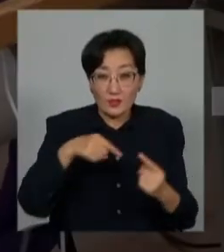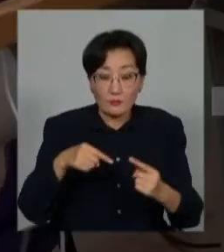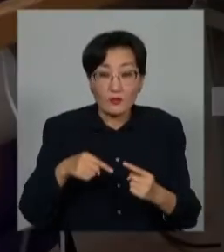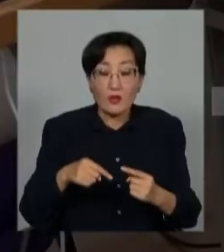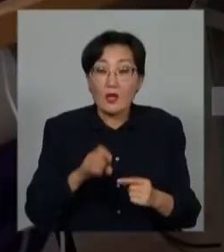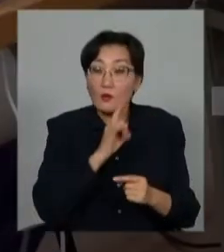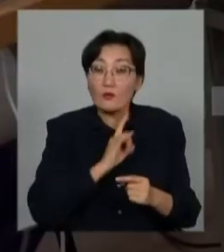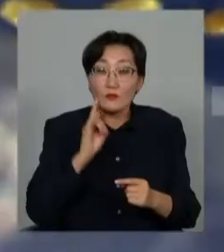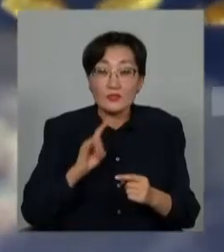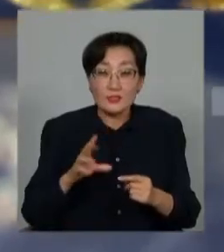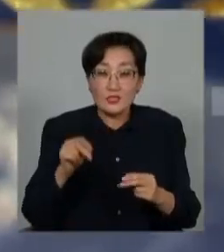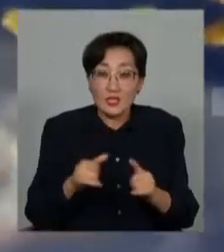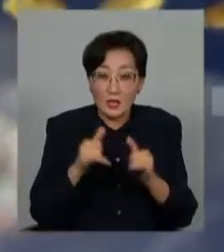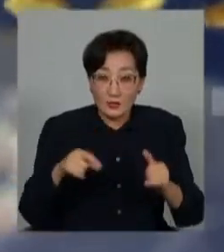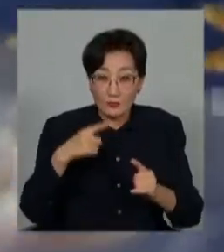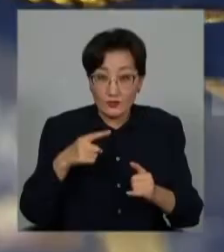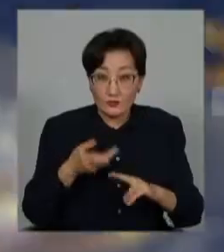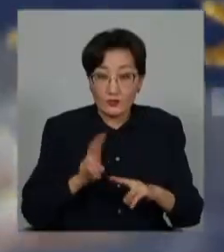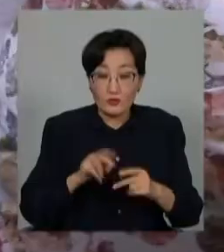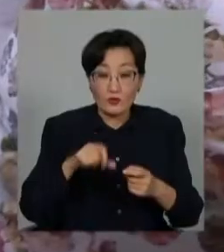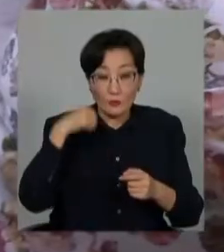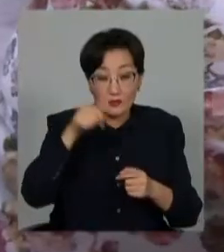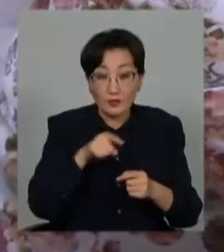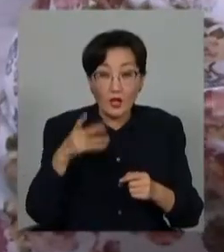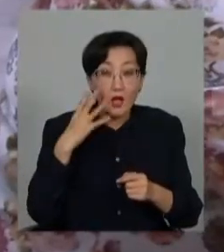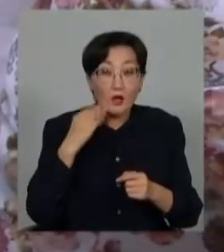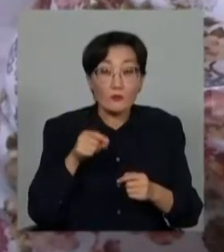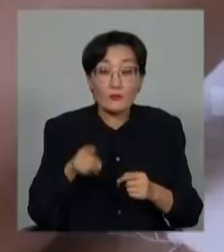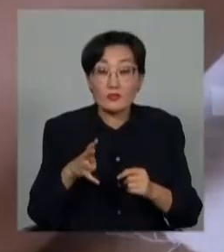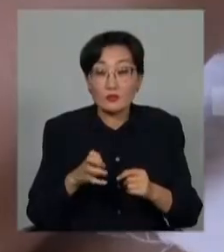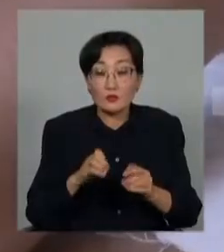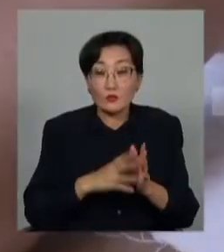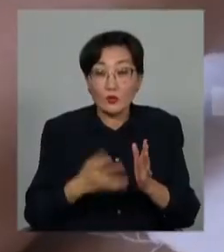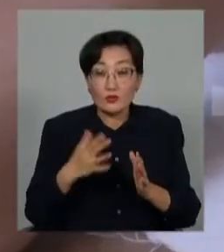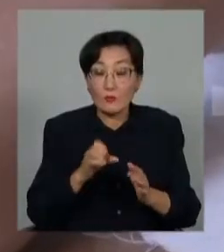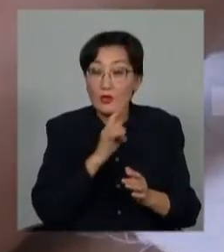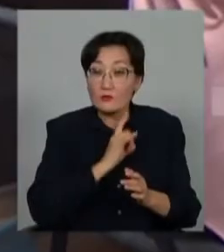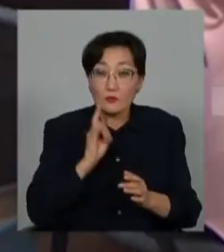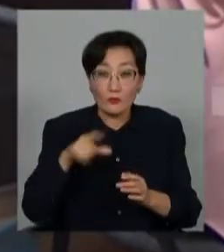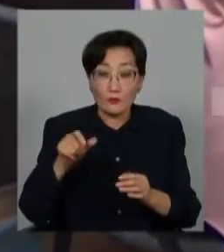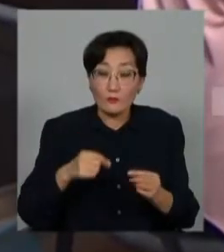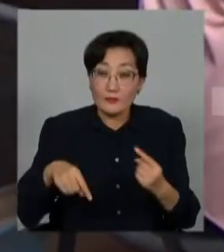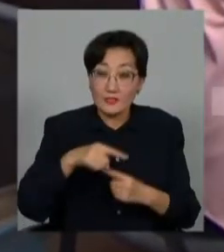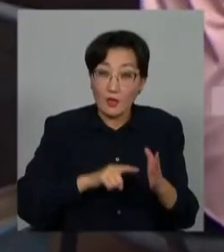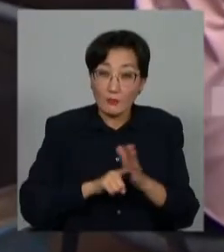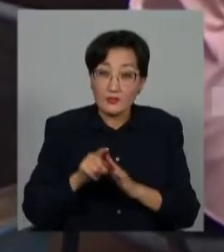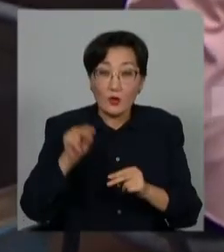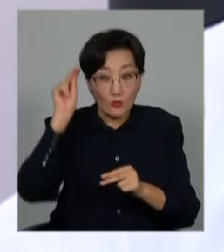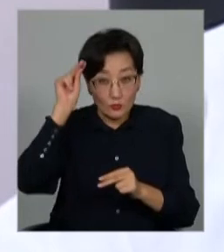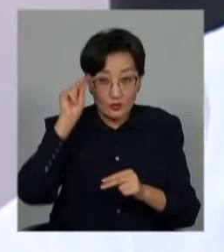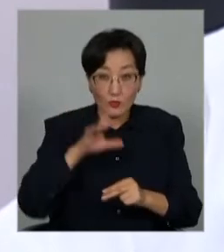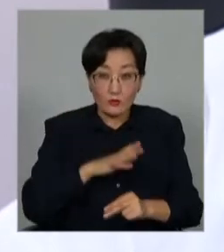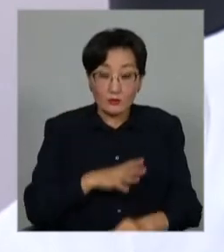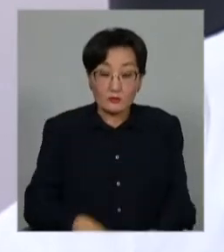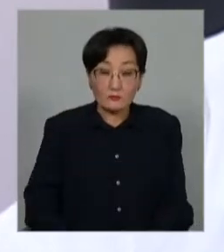бұрған әйелдердің саны артып келе жатқанын айтады. Осы жылдың ішінде алматылық 1495 нәзік жан бизнес бастау курсына қатысқан.